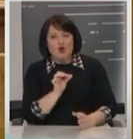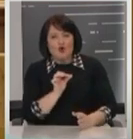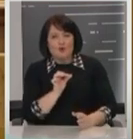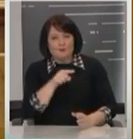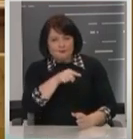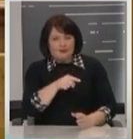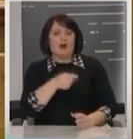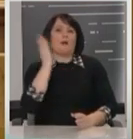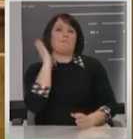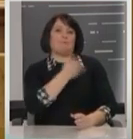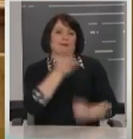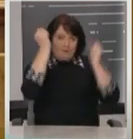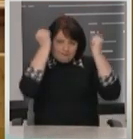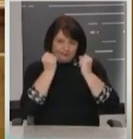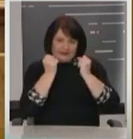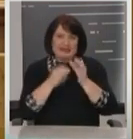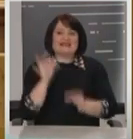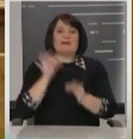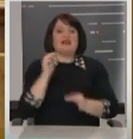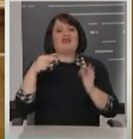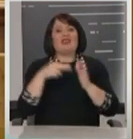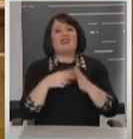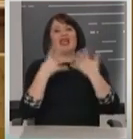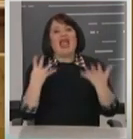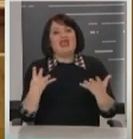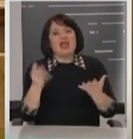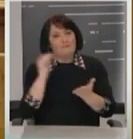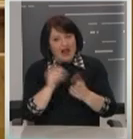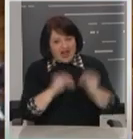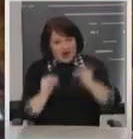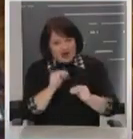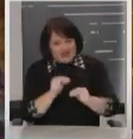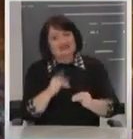και σε νέα ήττα στις εκλογές του Σεπτέμβρη του 2019.